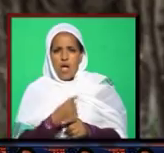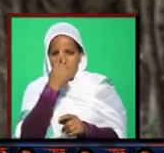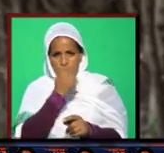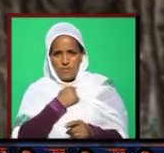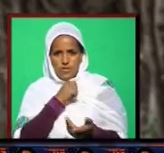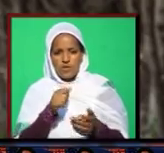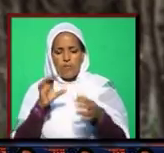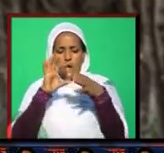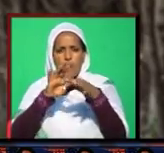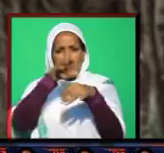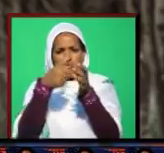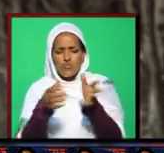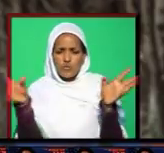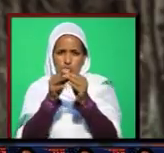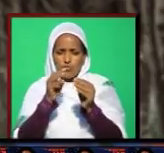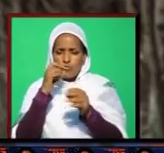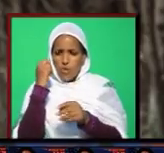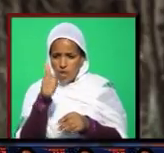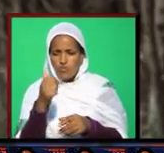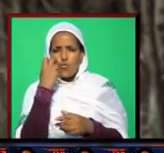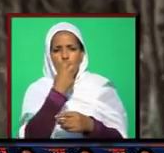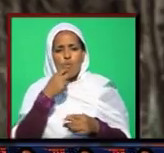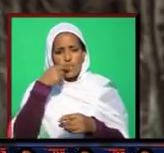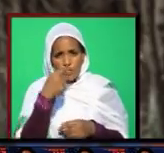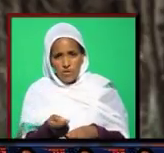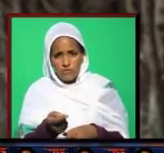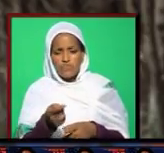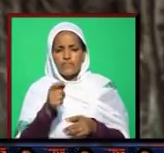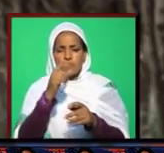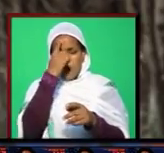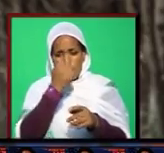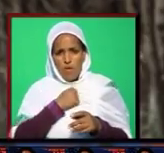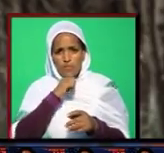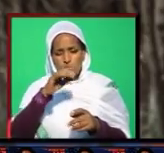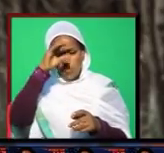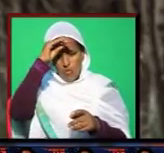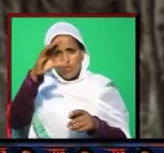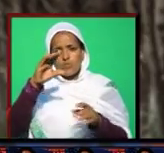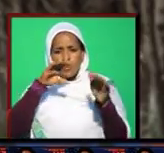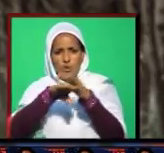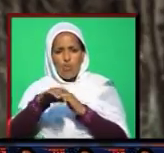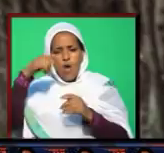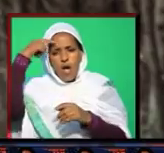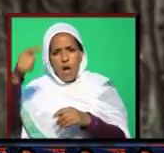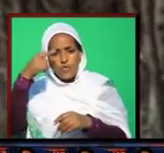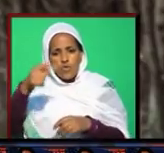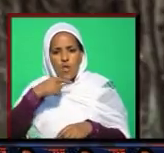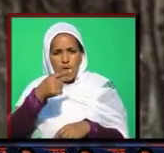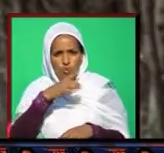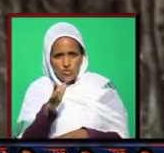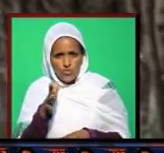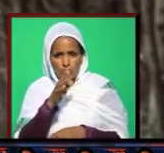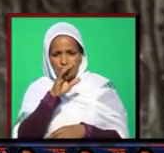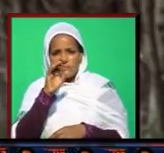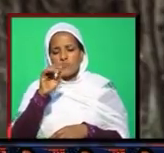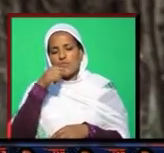ነው። ማኅበር ሁሉ አብረው ቢሰበሰቡ ሁሉም በልሳኖች ቢናገሩና ያልተማሩ ወይም የማያምኑ ሰዎች ቢገቡ አብደዋል